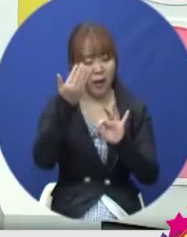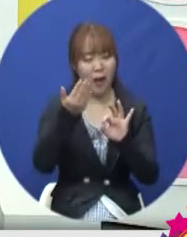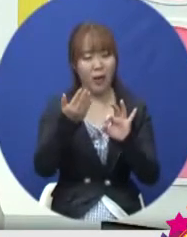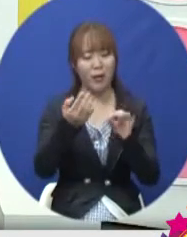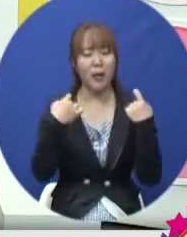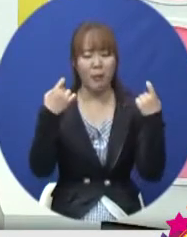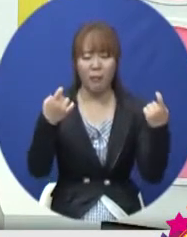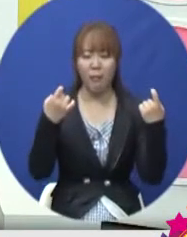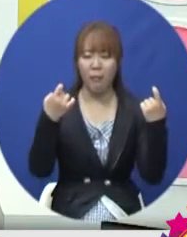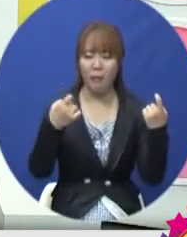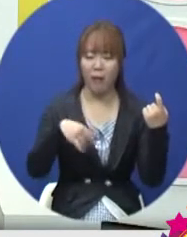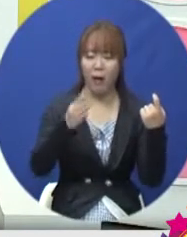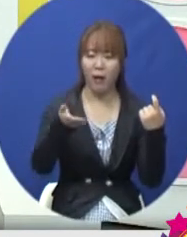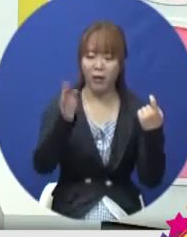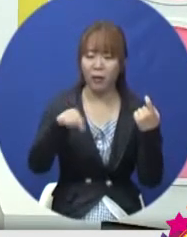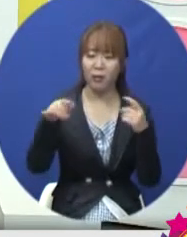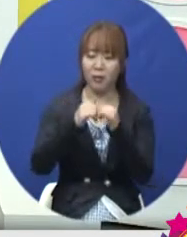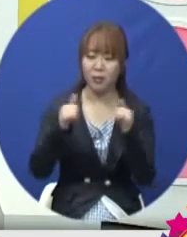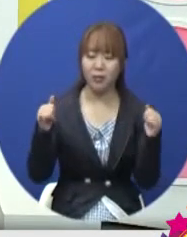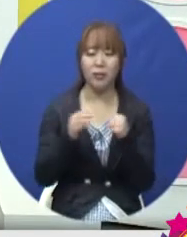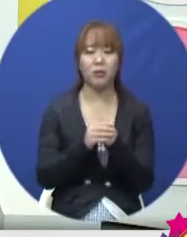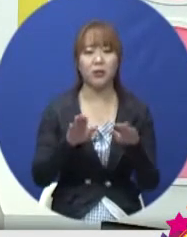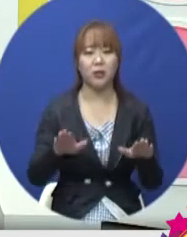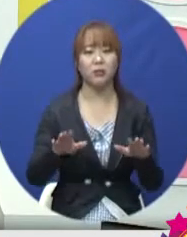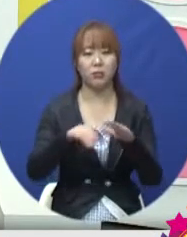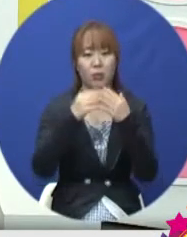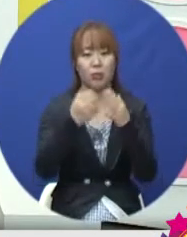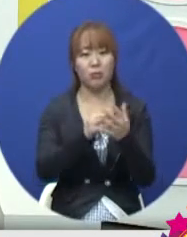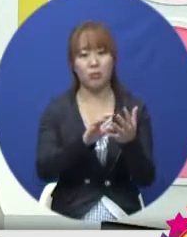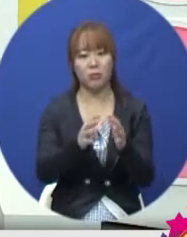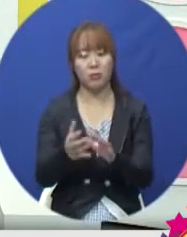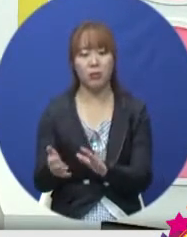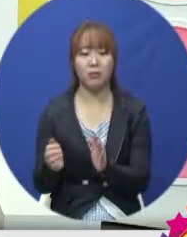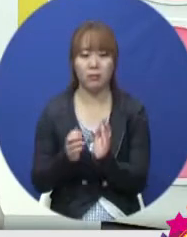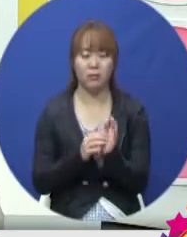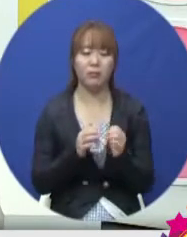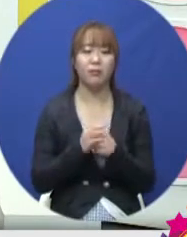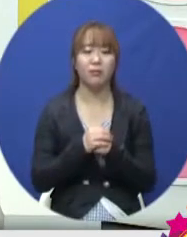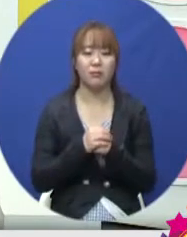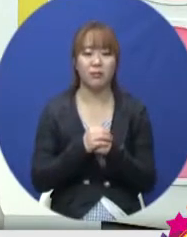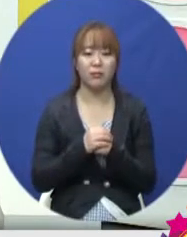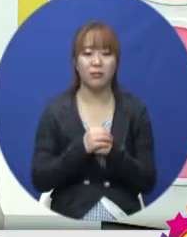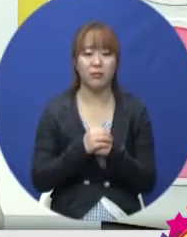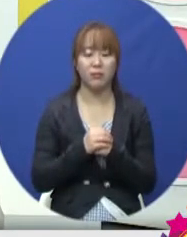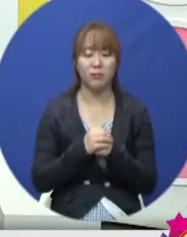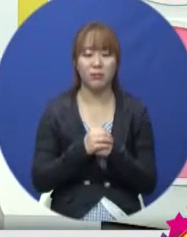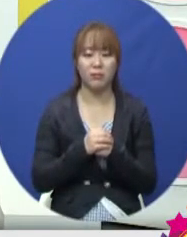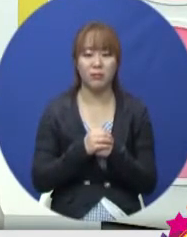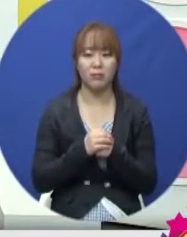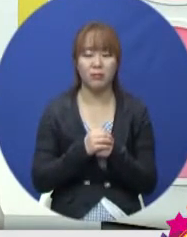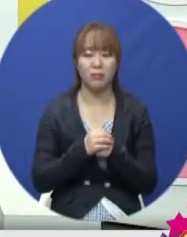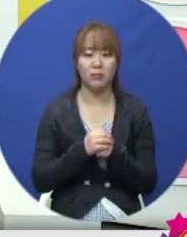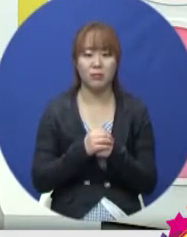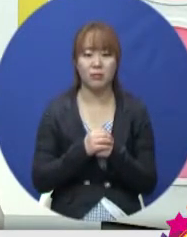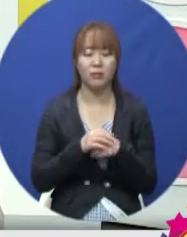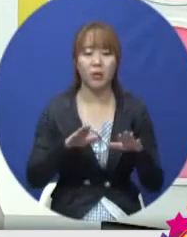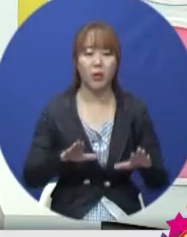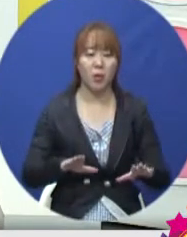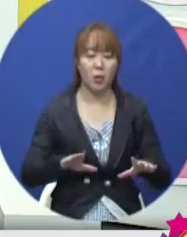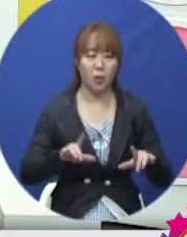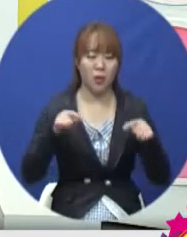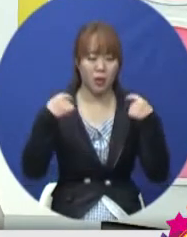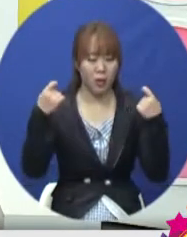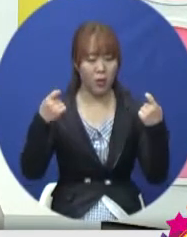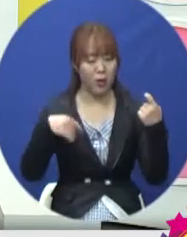네. 아, 그분들이 지금은 이 세상에 안 계세요. 예, 안 계시고 또 오래